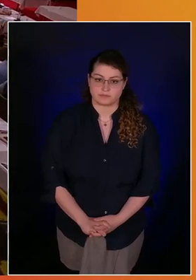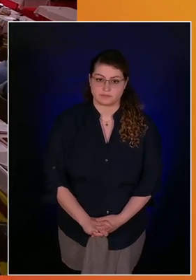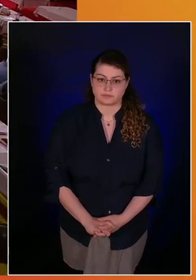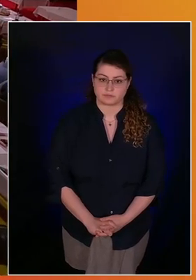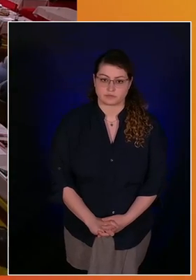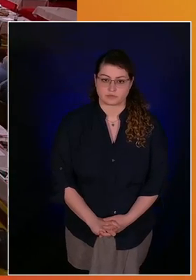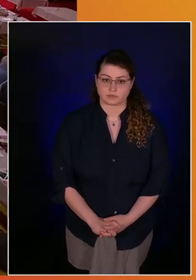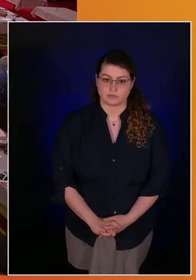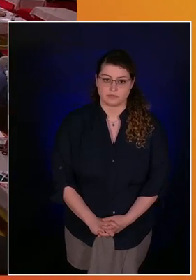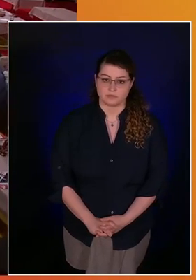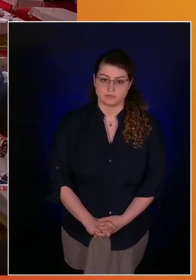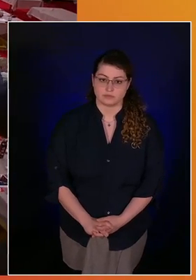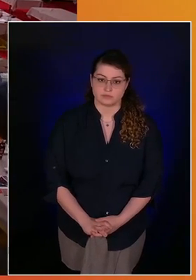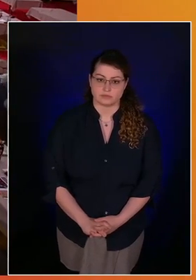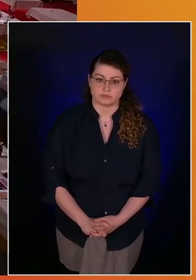écoute